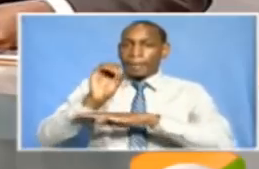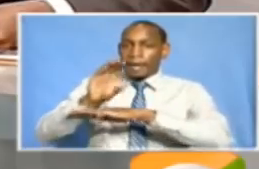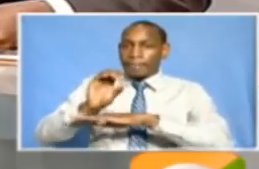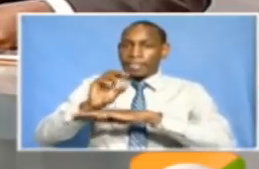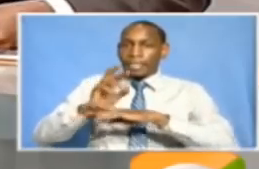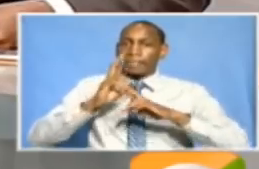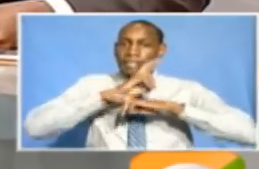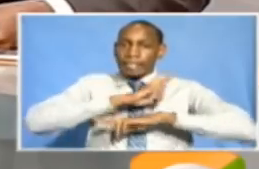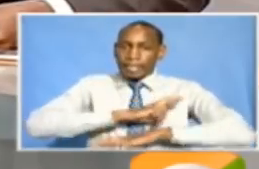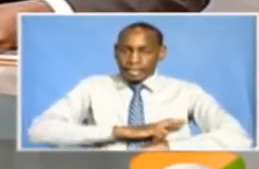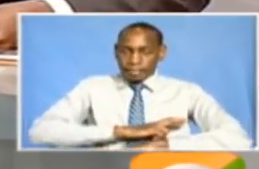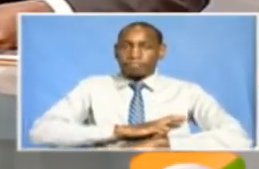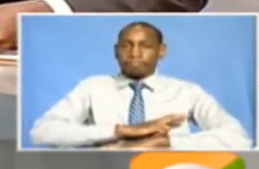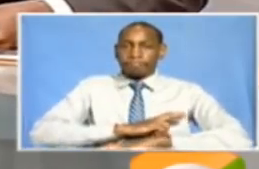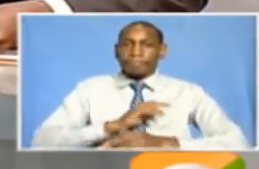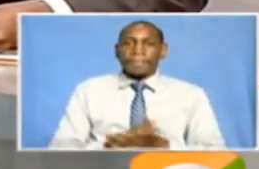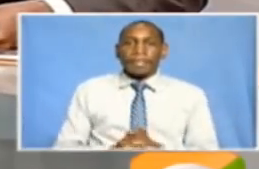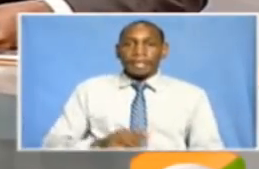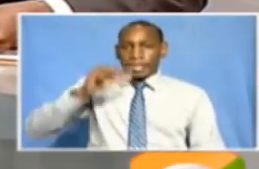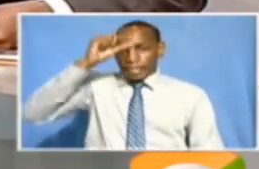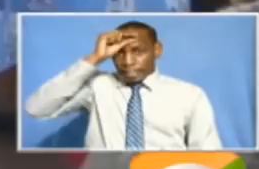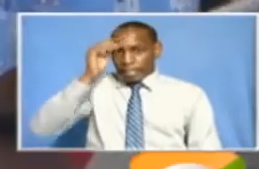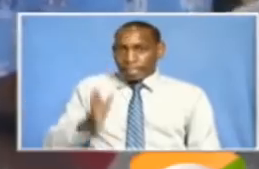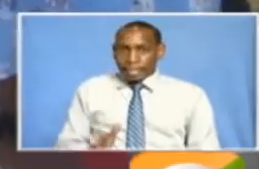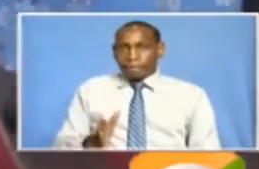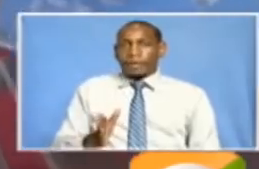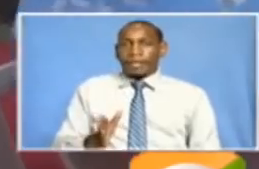kupumzika kitandani kwa muda. Na mgavana huyo